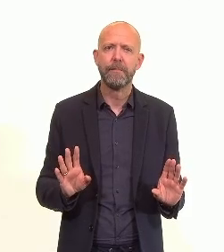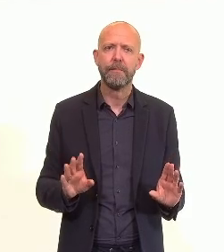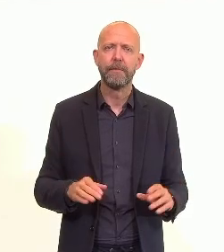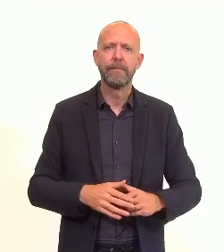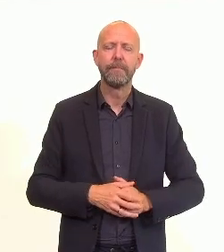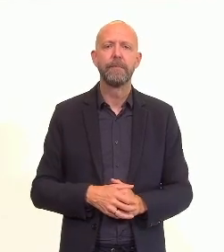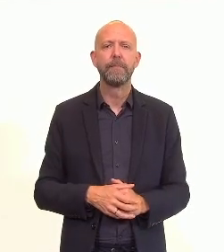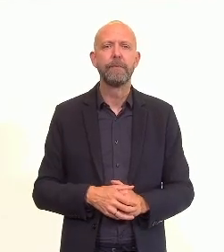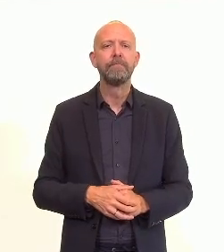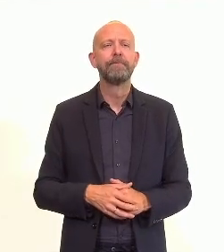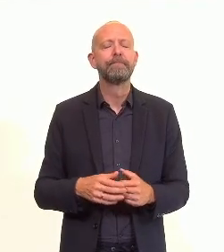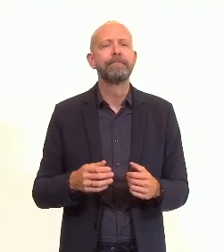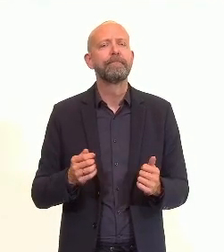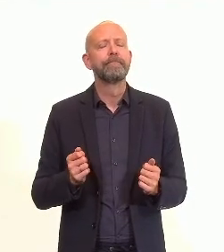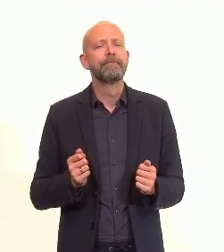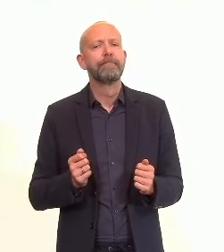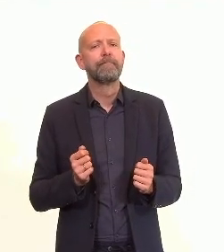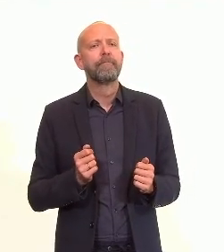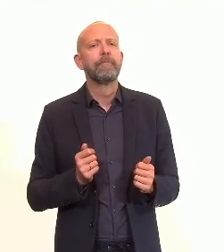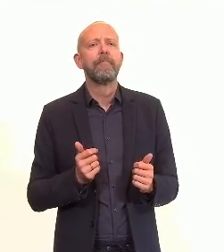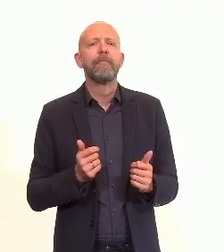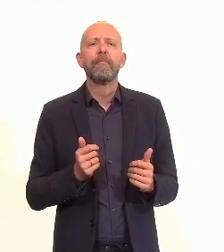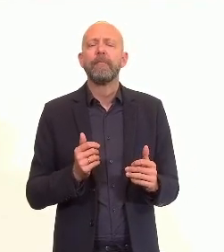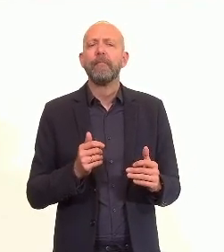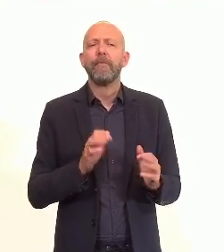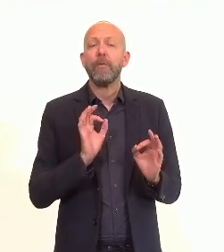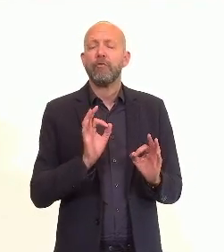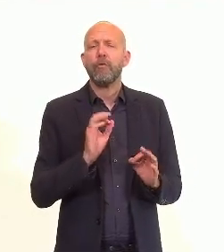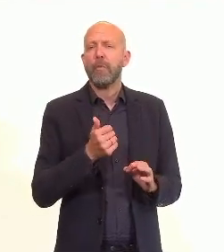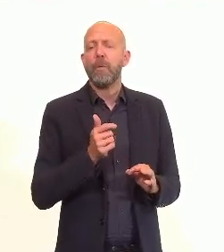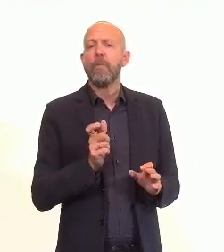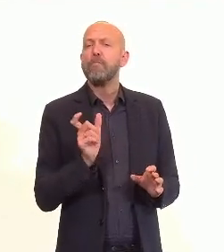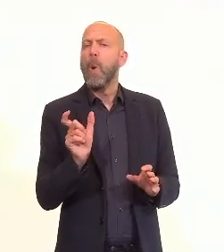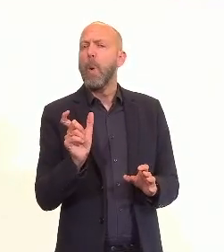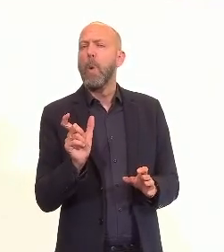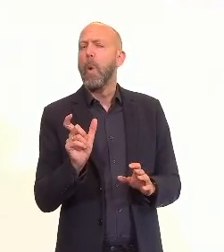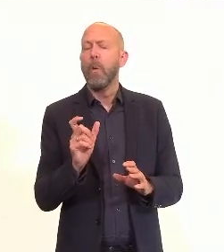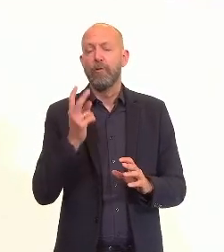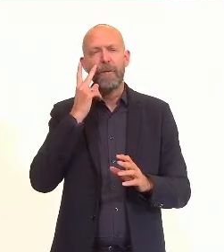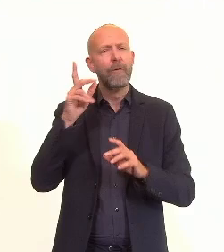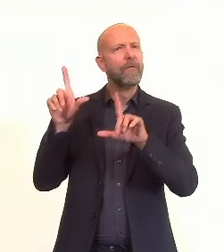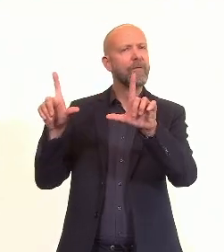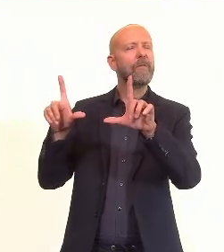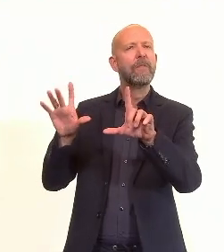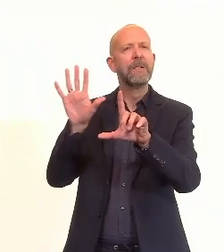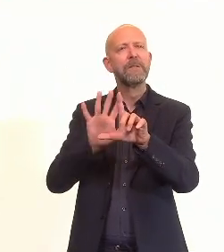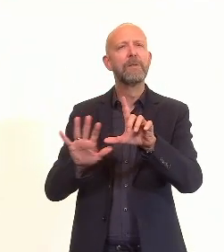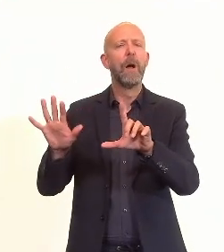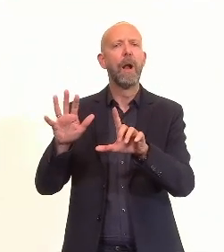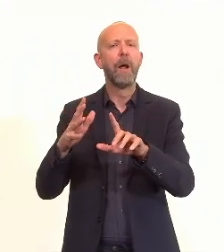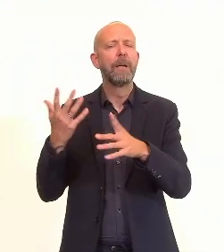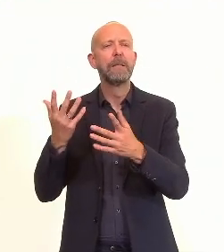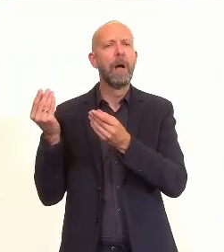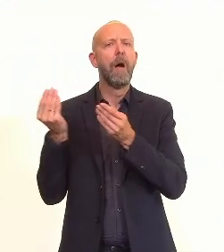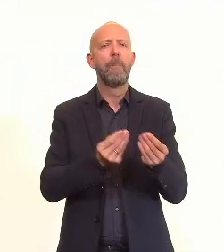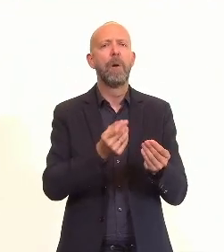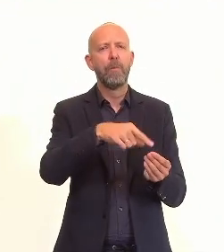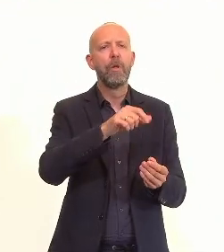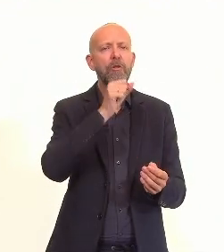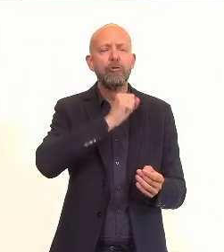C'est quoi d'un mot, vous l'avez mis sur des visuels, l'apport pour les personnes âgées pour vous